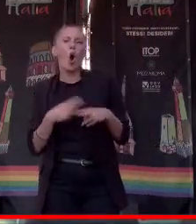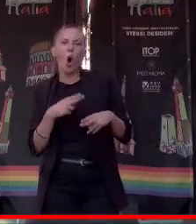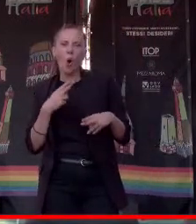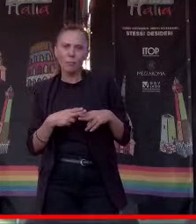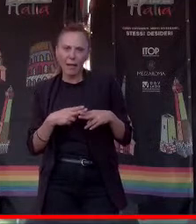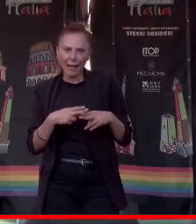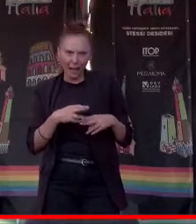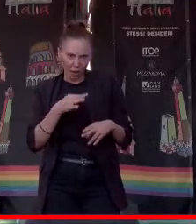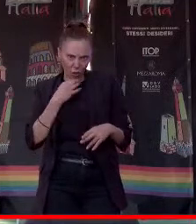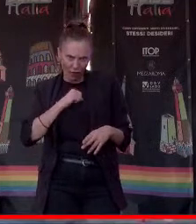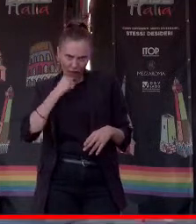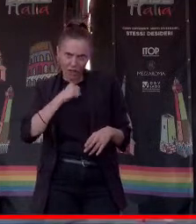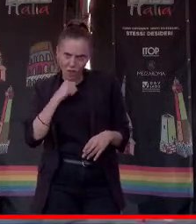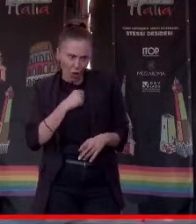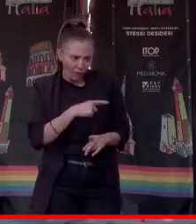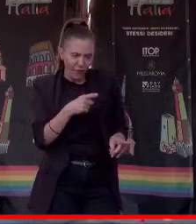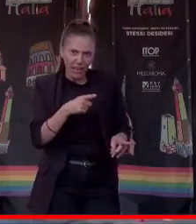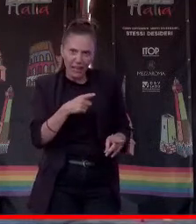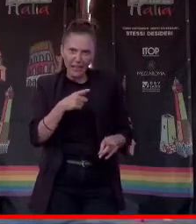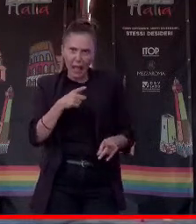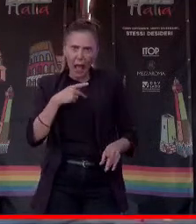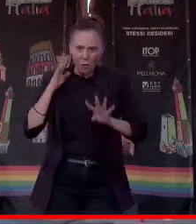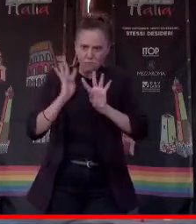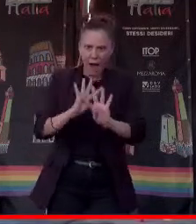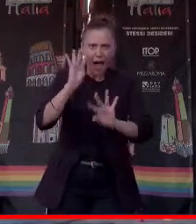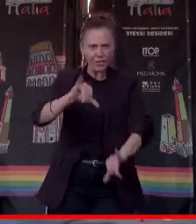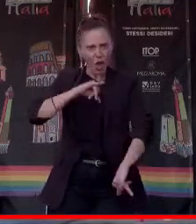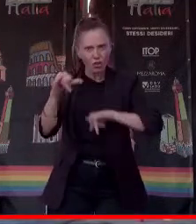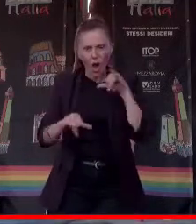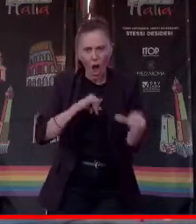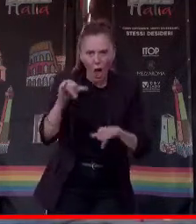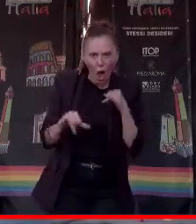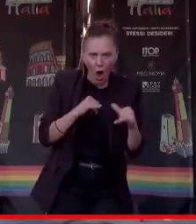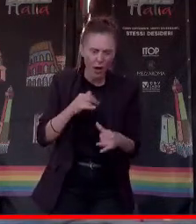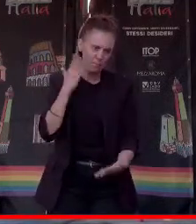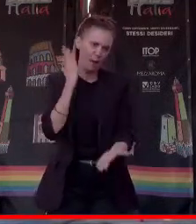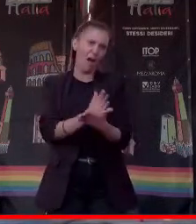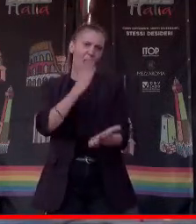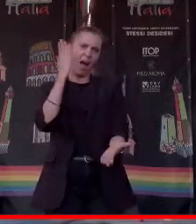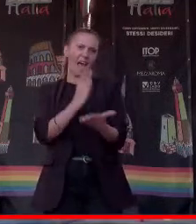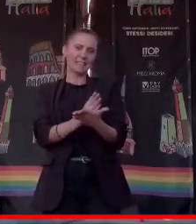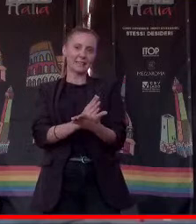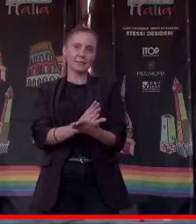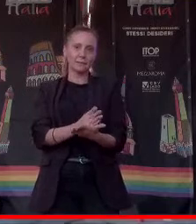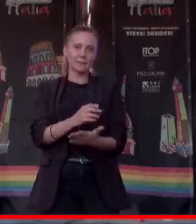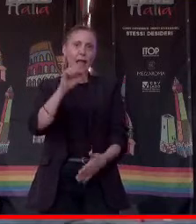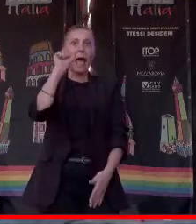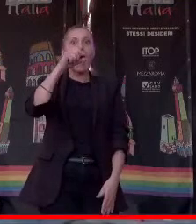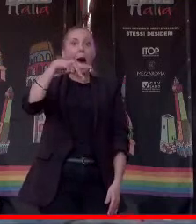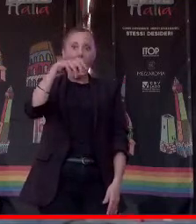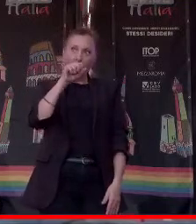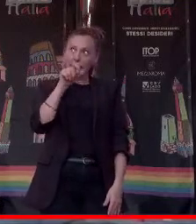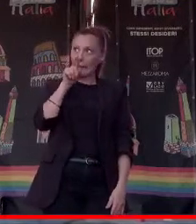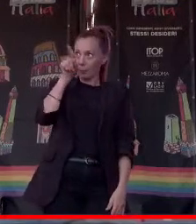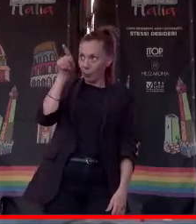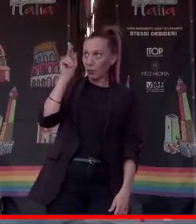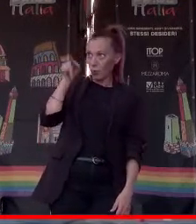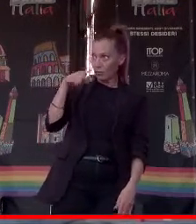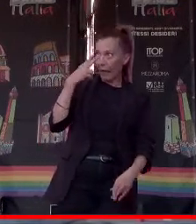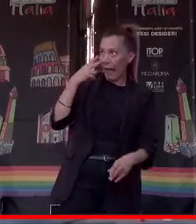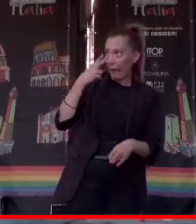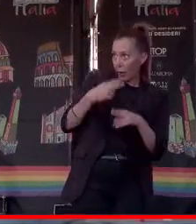dovete soffrire, fate le marce del dolore, ma oh, basta queste robe qua, cioè. Anna, sei romana anche te, sei